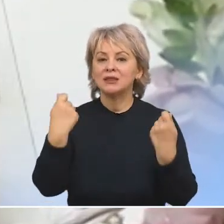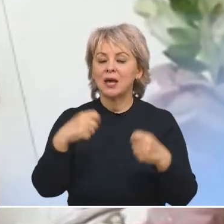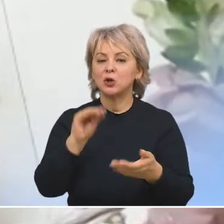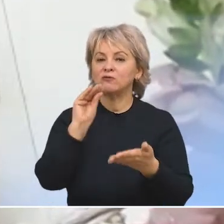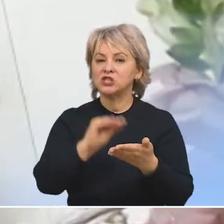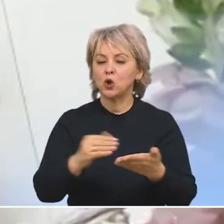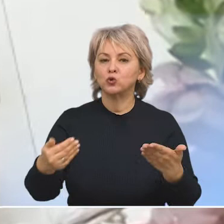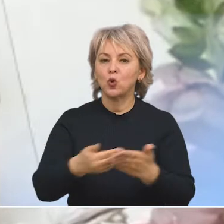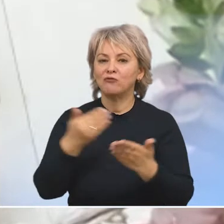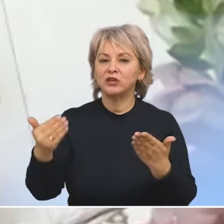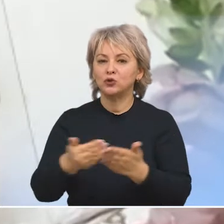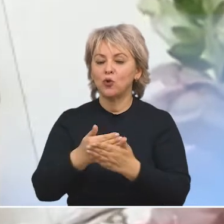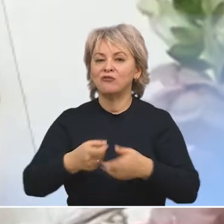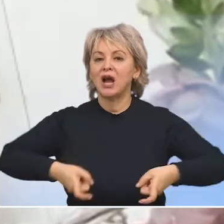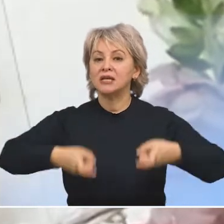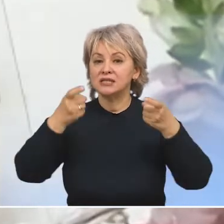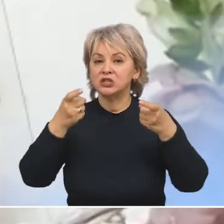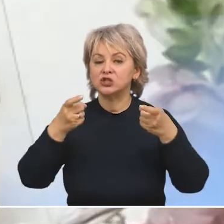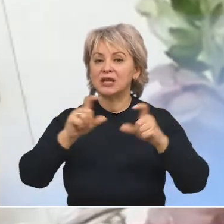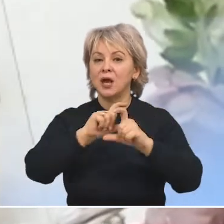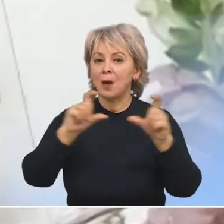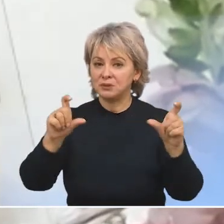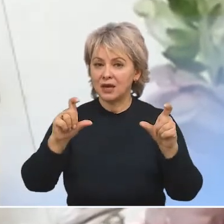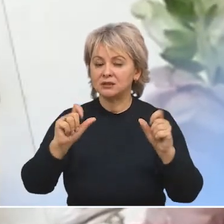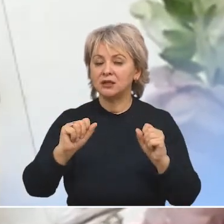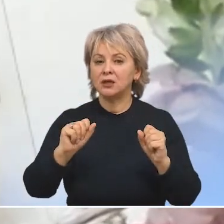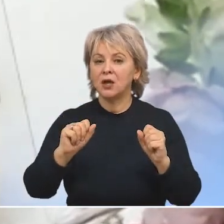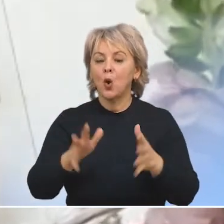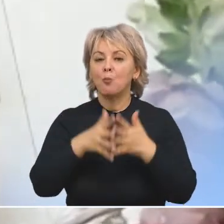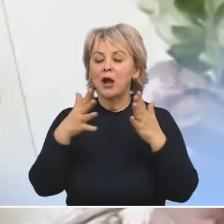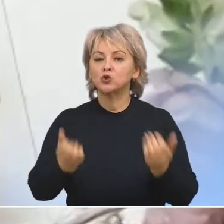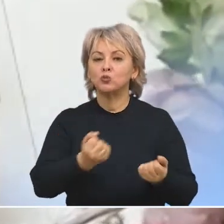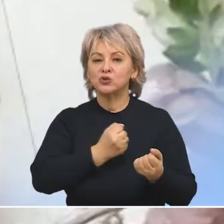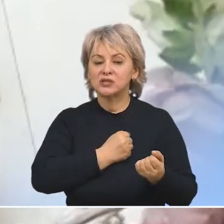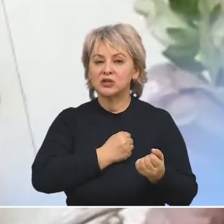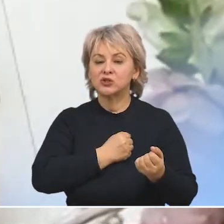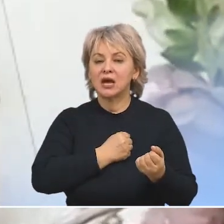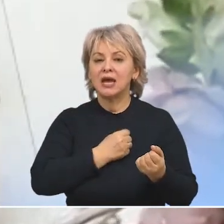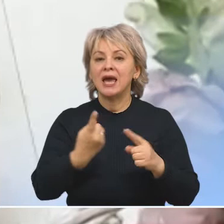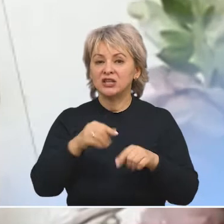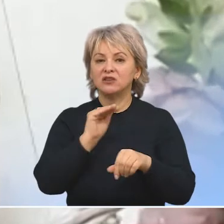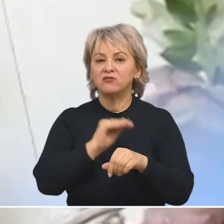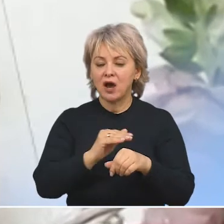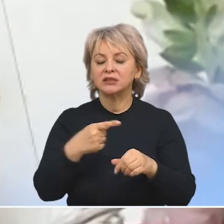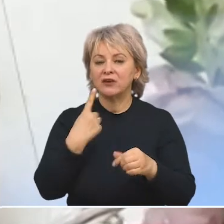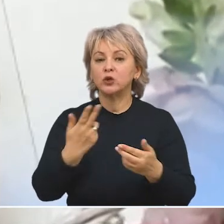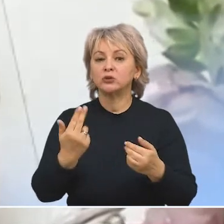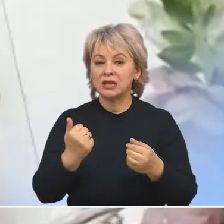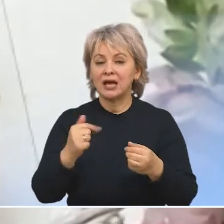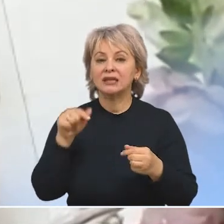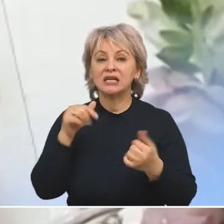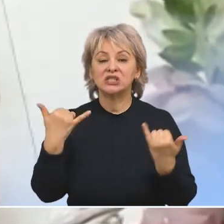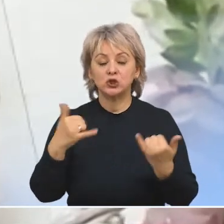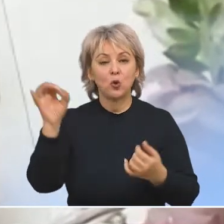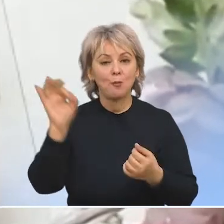продажу выставляются все новые и новые гостиничные объекты. К большому сожалению, констатирую этот факт.